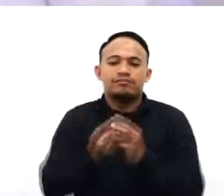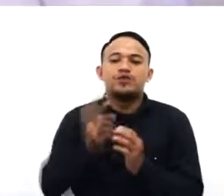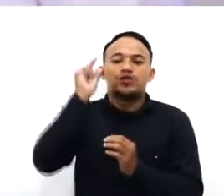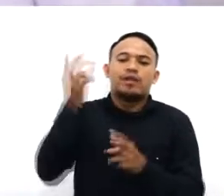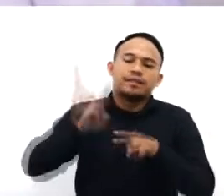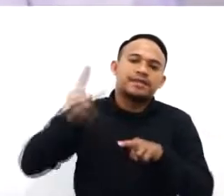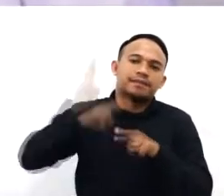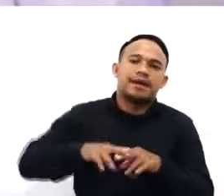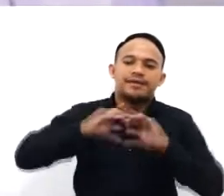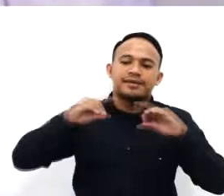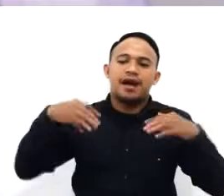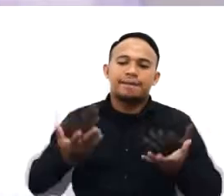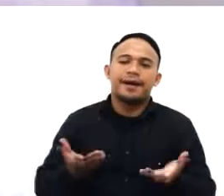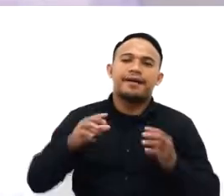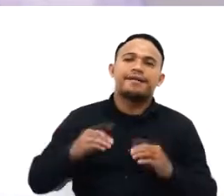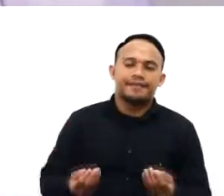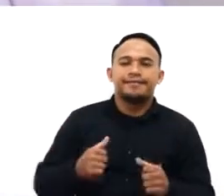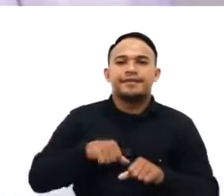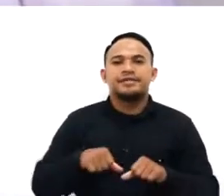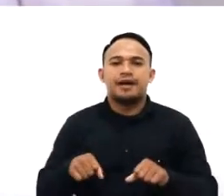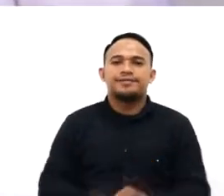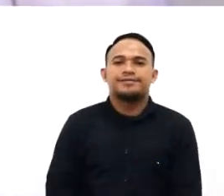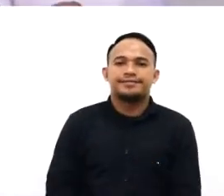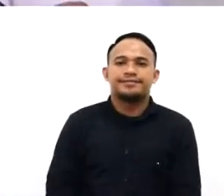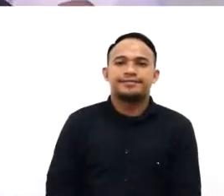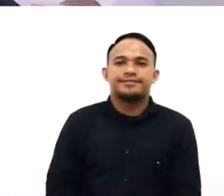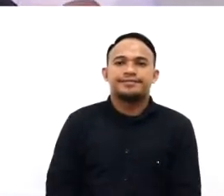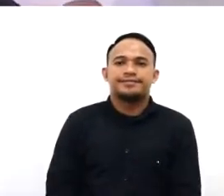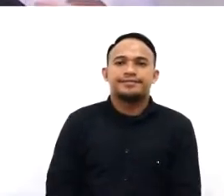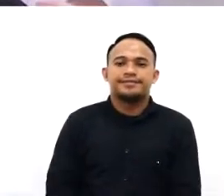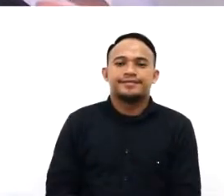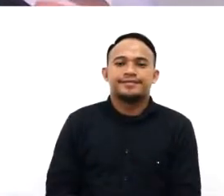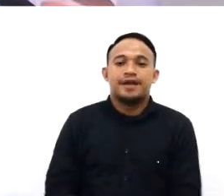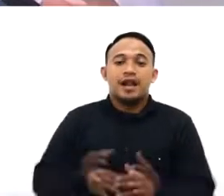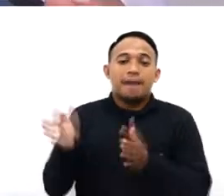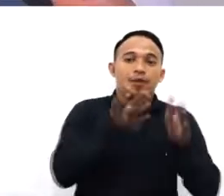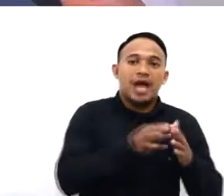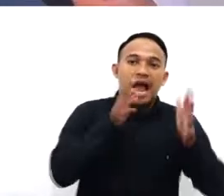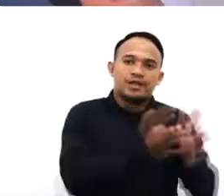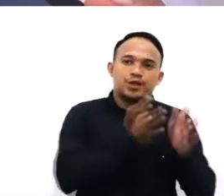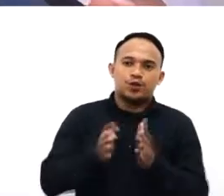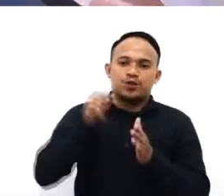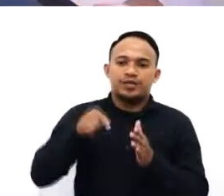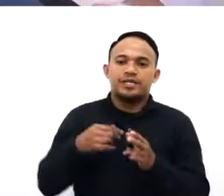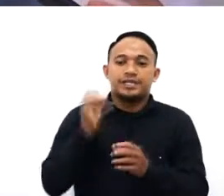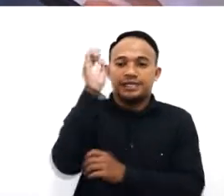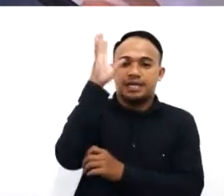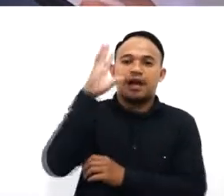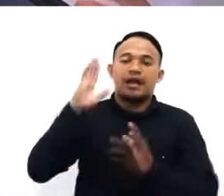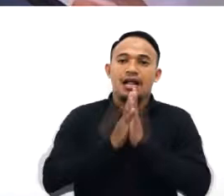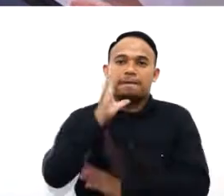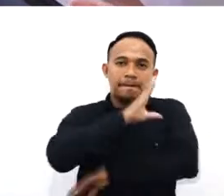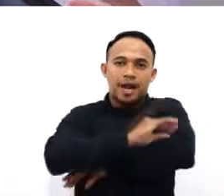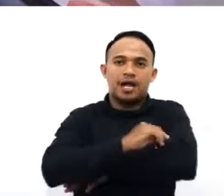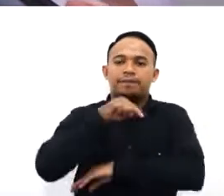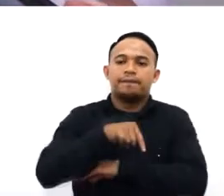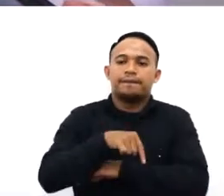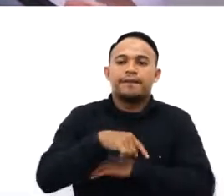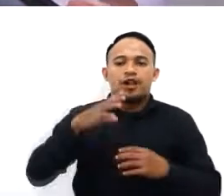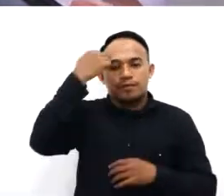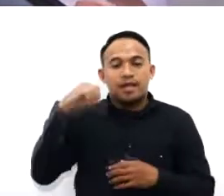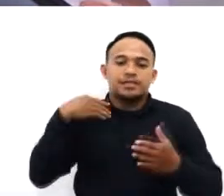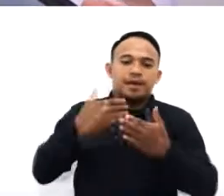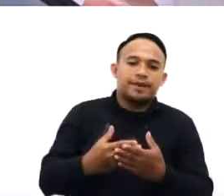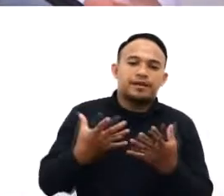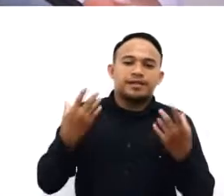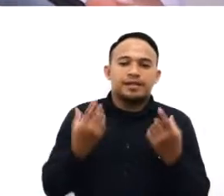76%. Nah, saya harapkan kepada kontraktornya untuk menambah tenaga kerja, kemudian